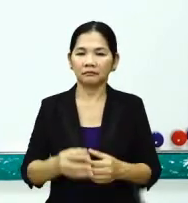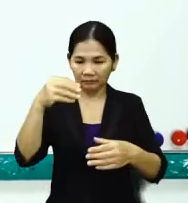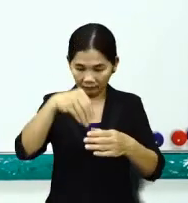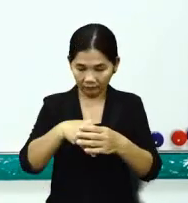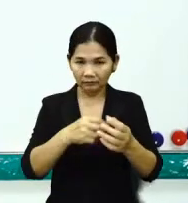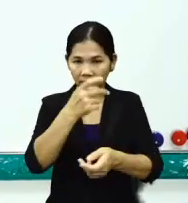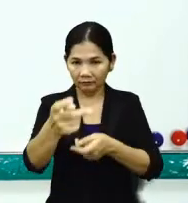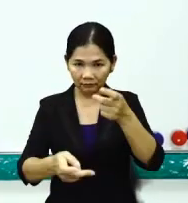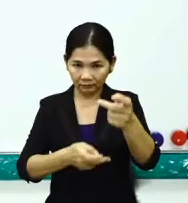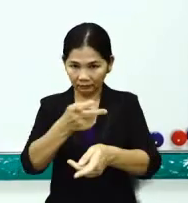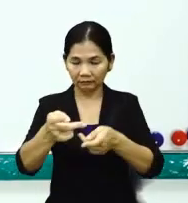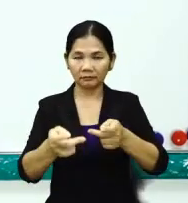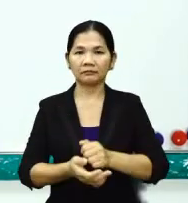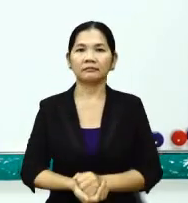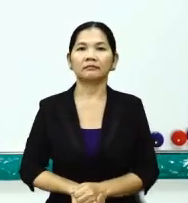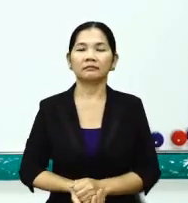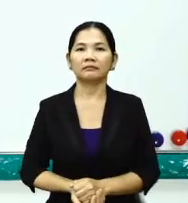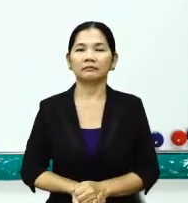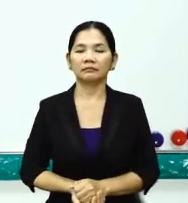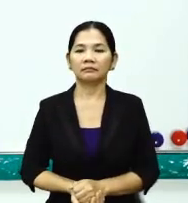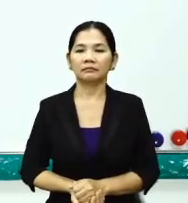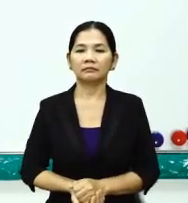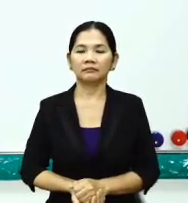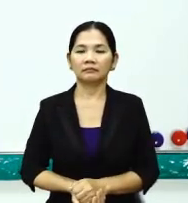Nơi khăn xa.